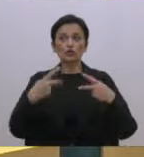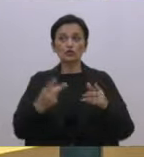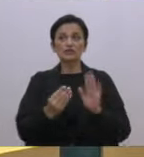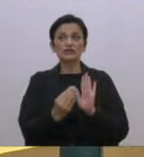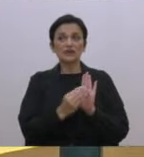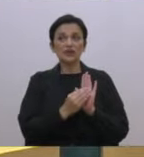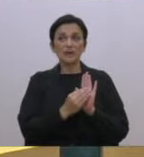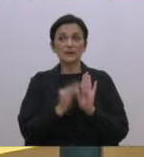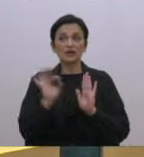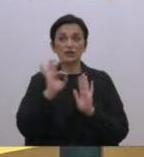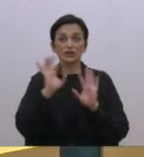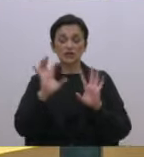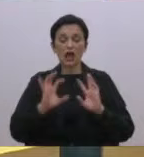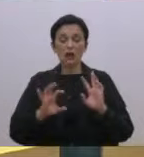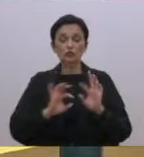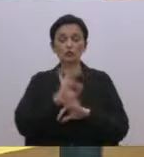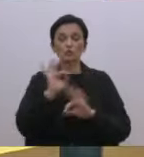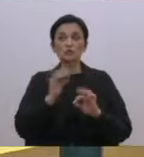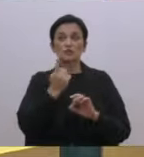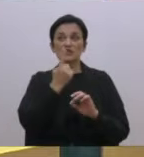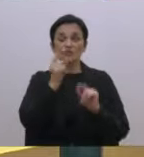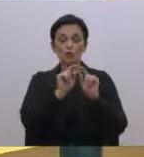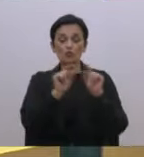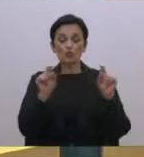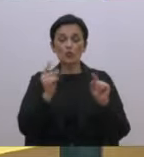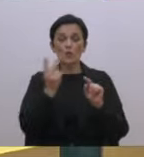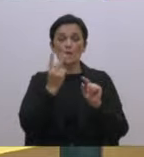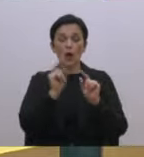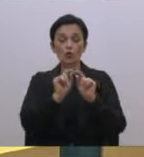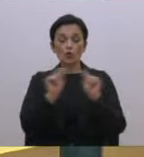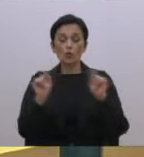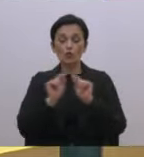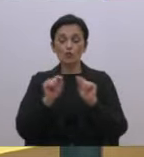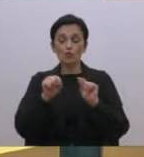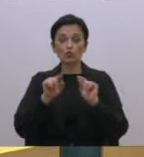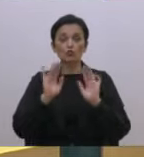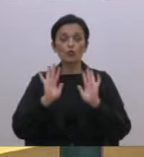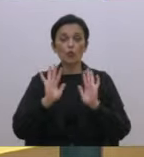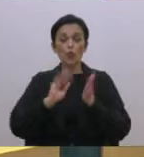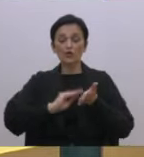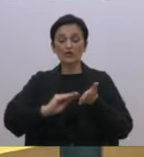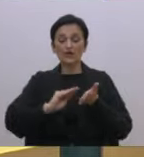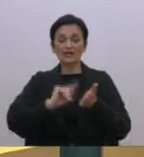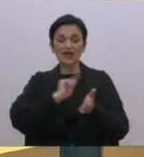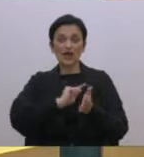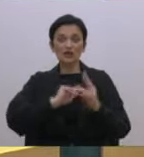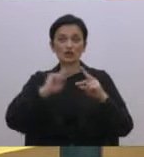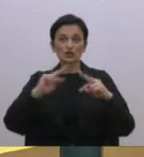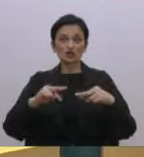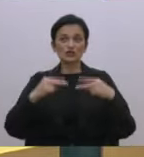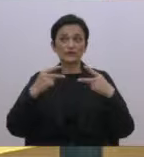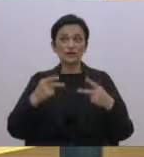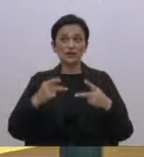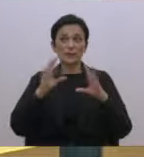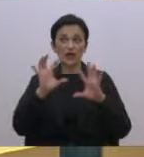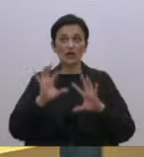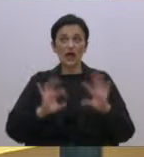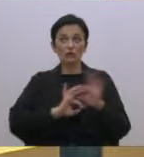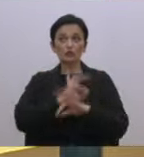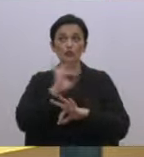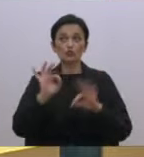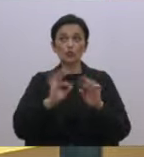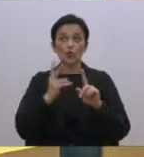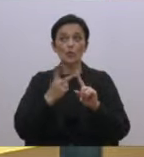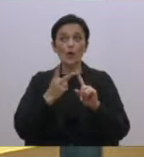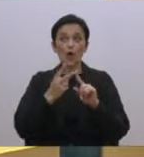თაობაზე. კანონის პროექტის პირველი მუხლის პირველი და მეორე პუნქტებში განხორციელდა მხოლოდ რედაქციული ხასიათის ცვლილებები. კანონის პროექტის